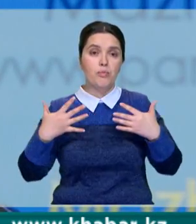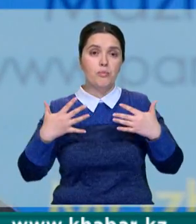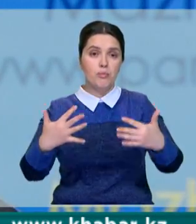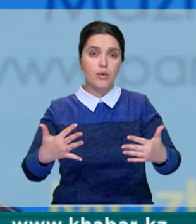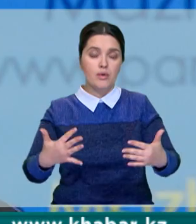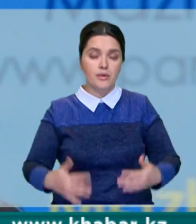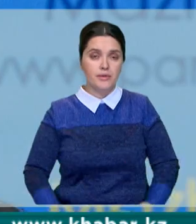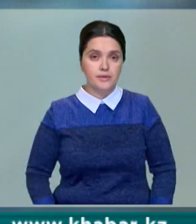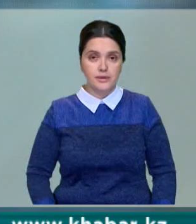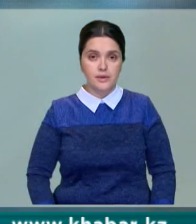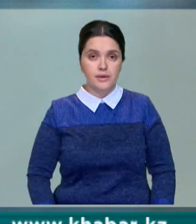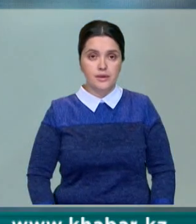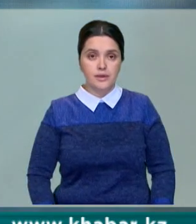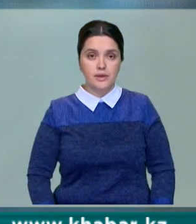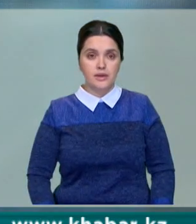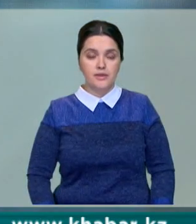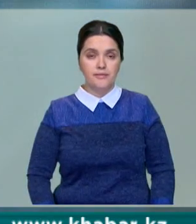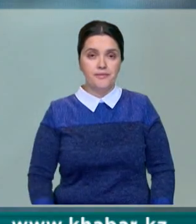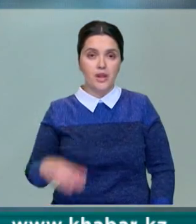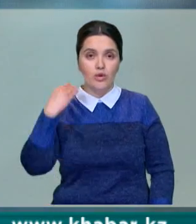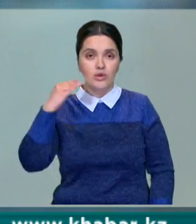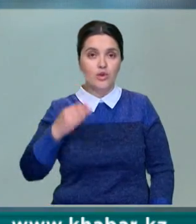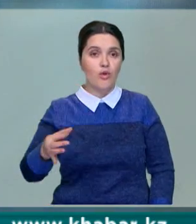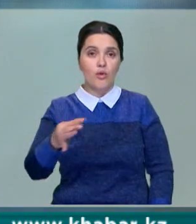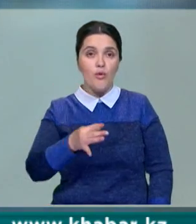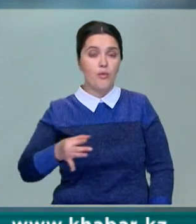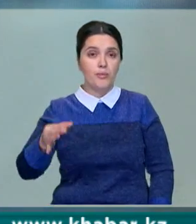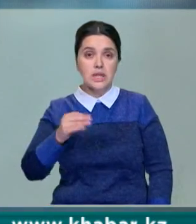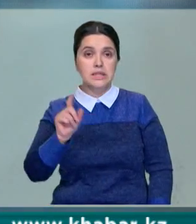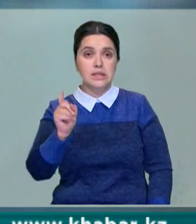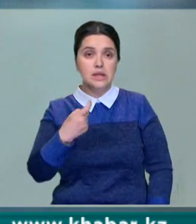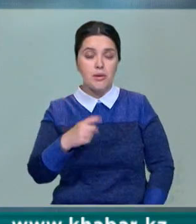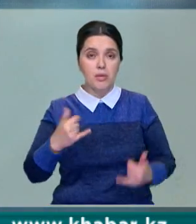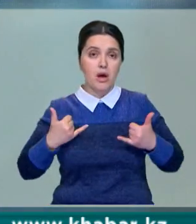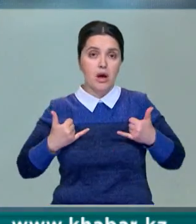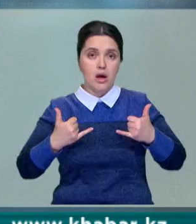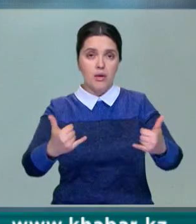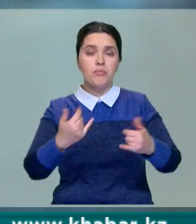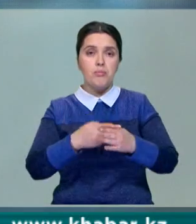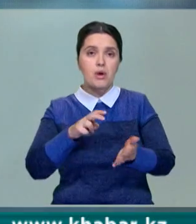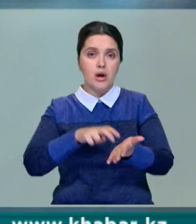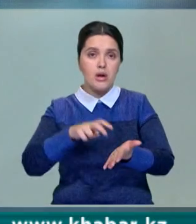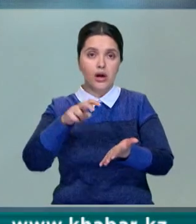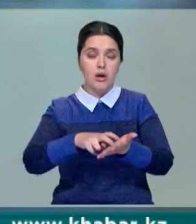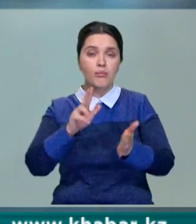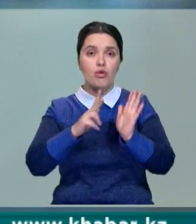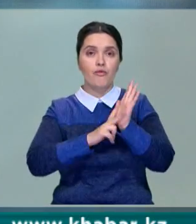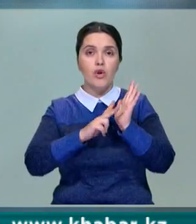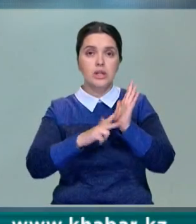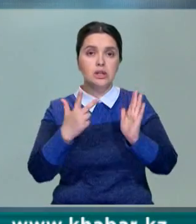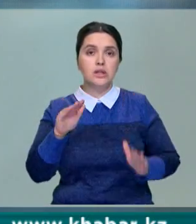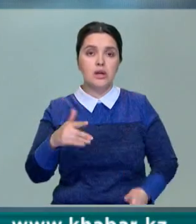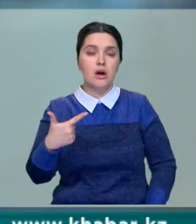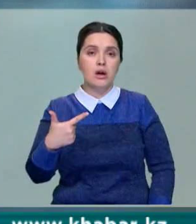непременно наступают. В Туркестанской области химическую обработку против марокканской саранчи проведут на 83